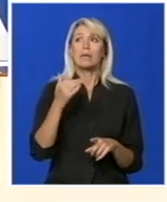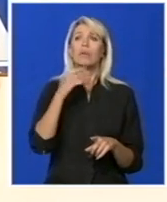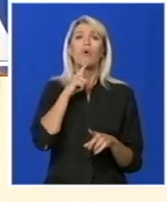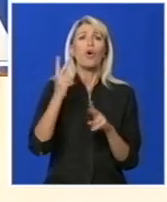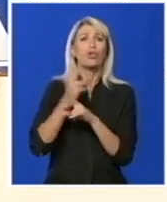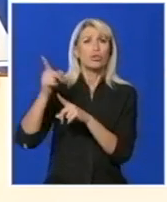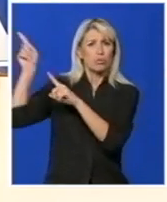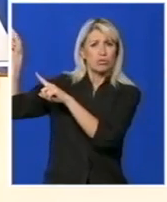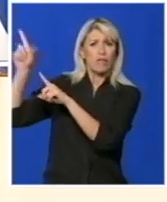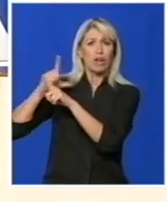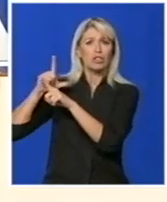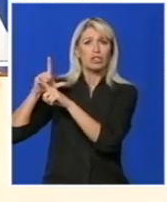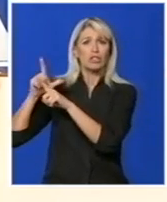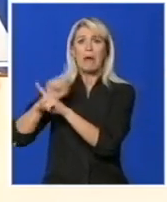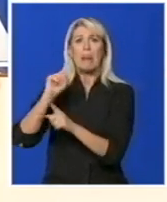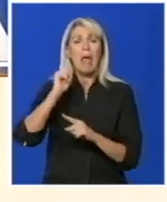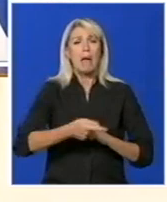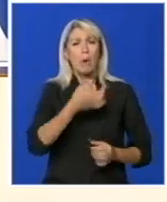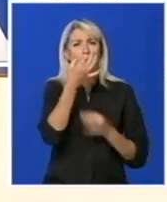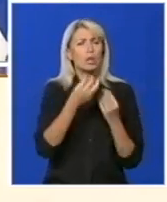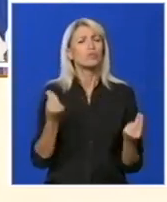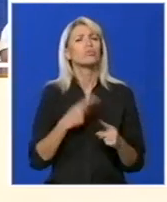tako? Hvala vam.